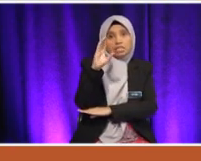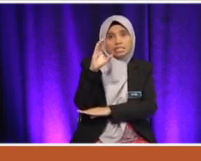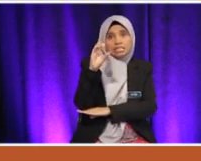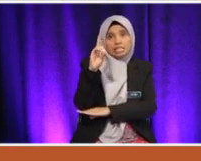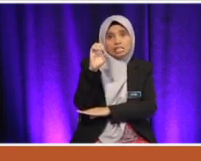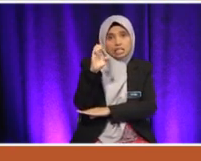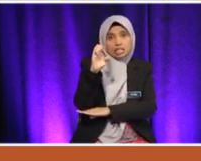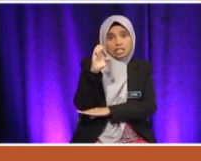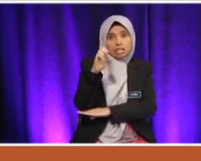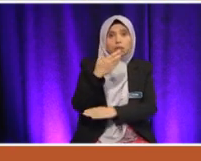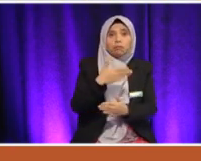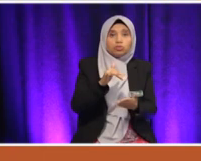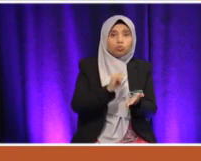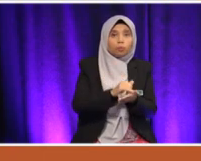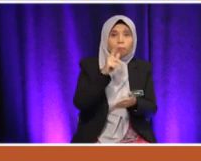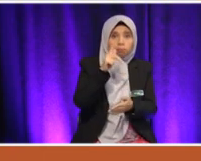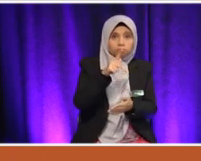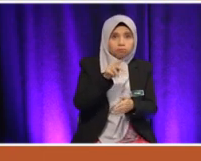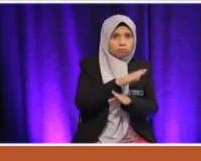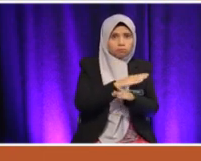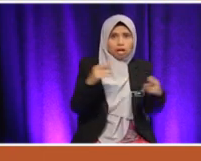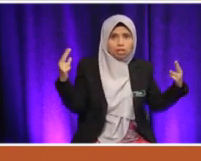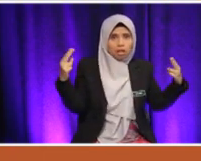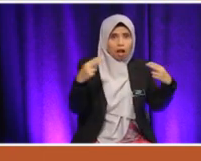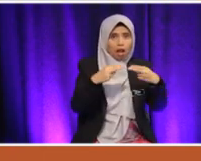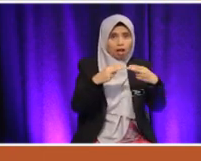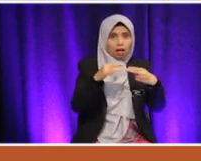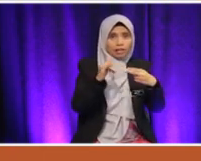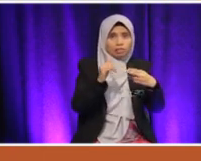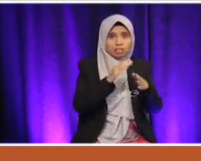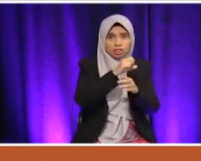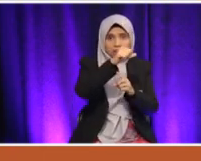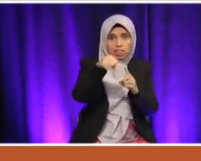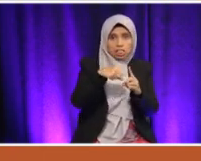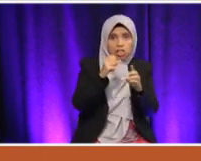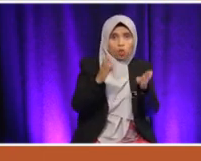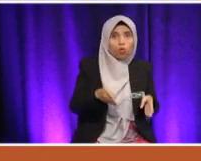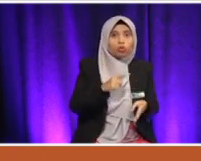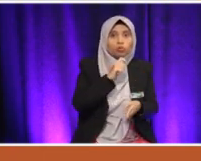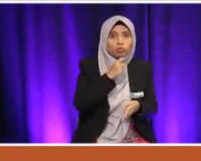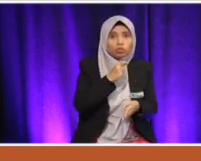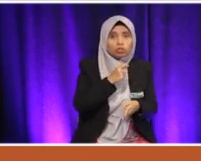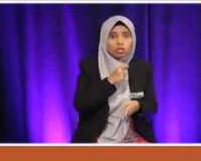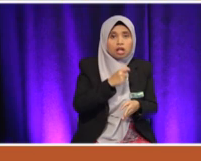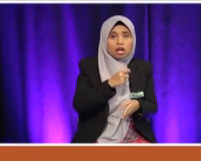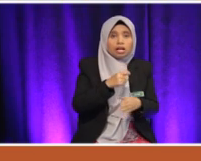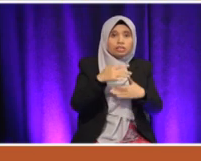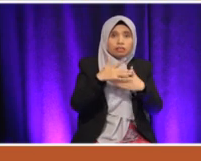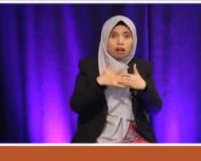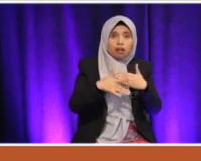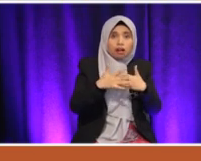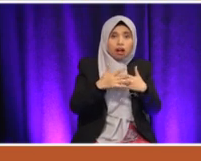kemudian kita perlu pastikan gak ada halangan di sekeliling warga emas kemudian tentukan peredaran darah dengan